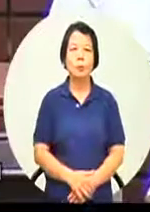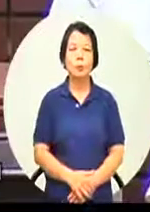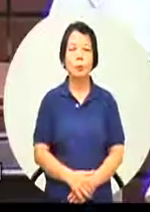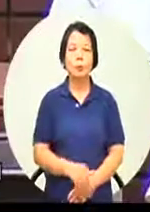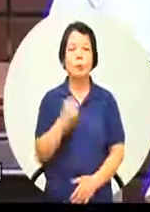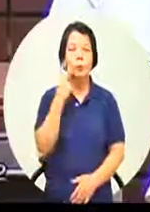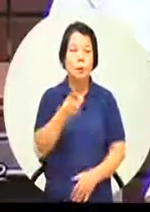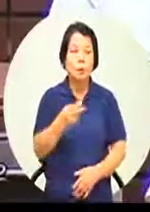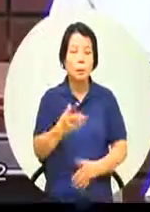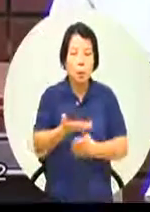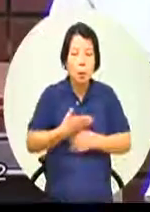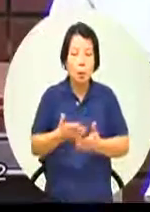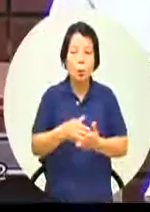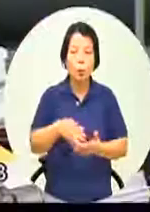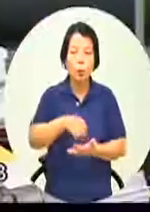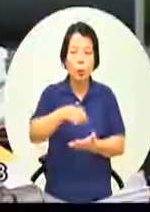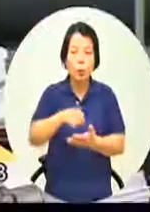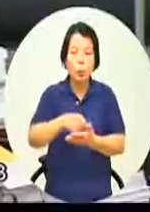哈。